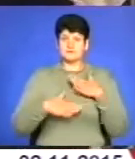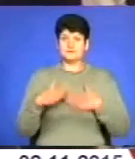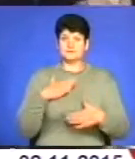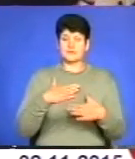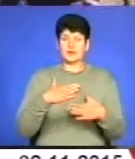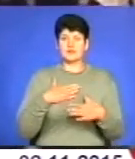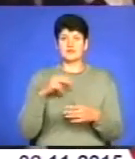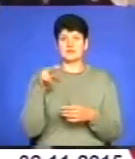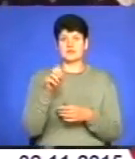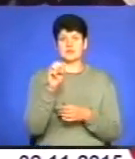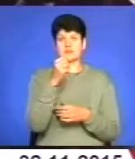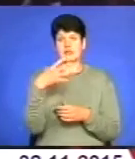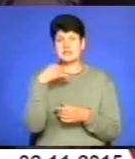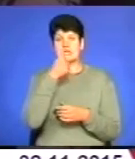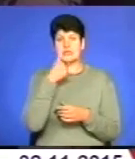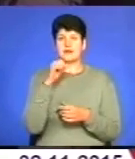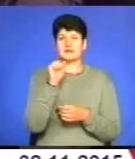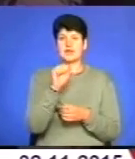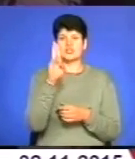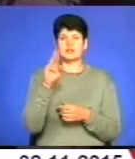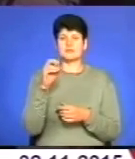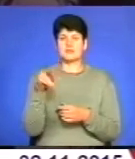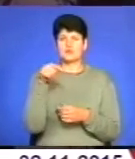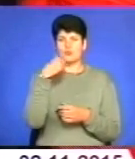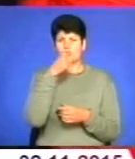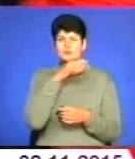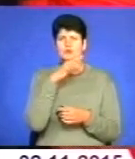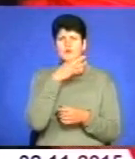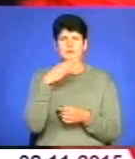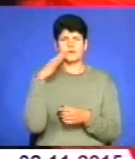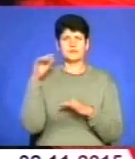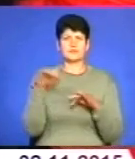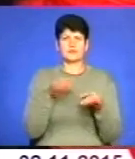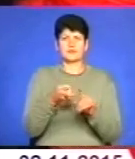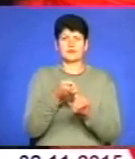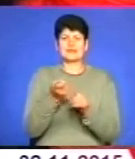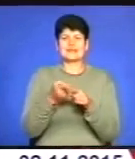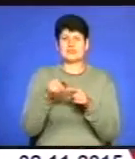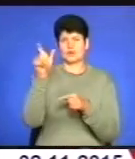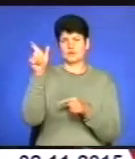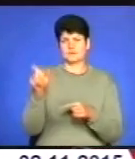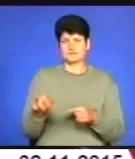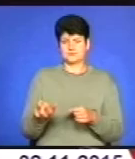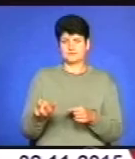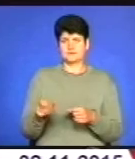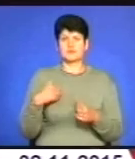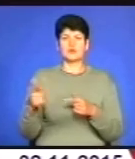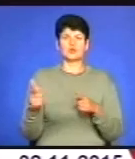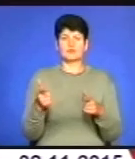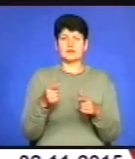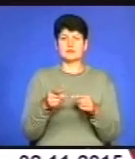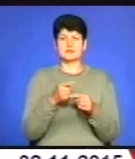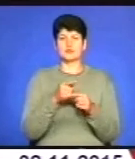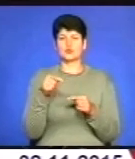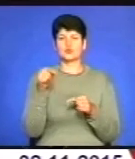рік митрополита Андрея Шептицького. Тож цьогоріч відбулося чимало заходів, присвячених цій постаті. Ми готувалися до цього заходу протягом